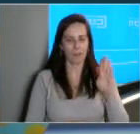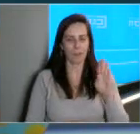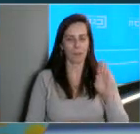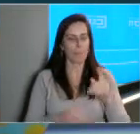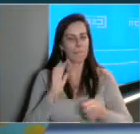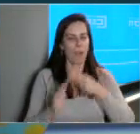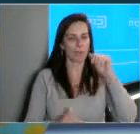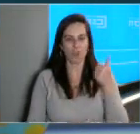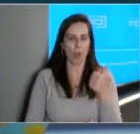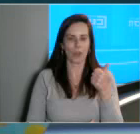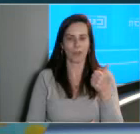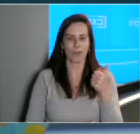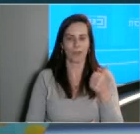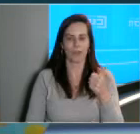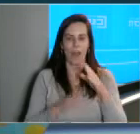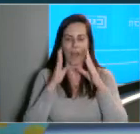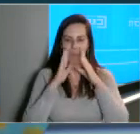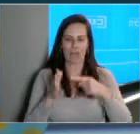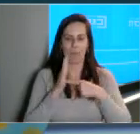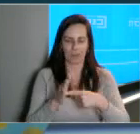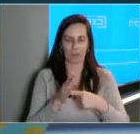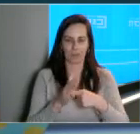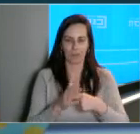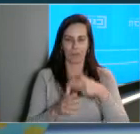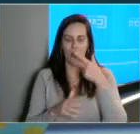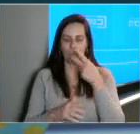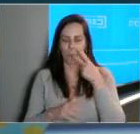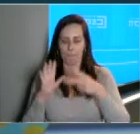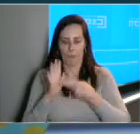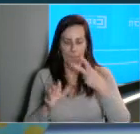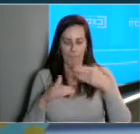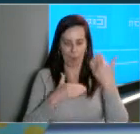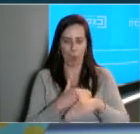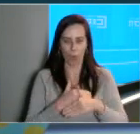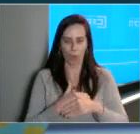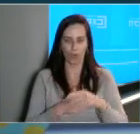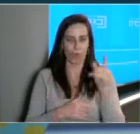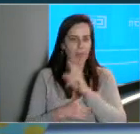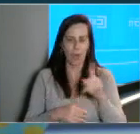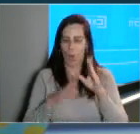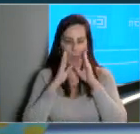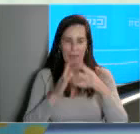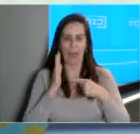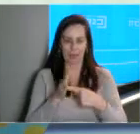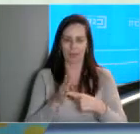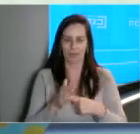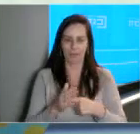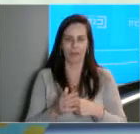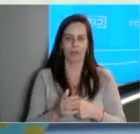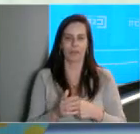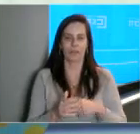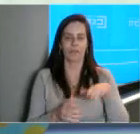בוחר בפעם הראשונה להאמין למדגם. בשתי מערכות הבחירות האחרונות הוא לא האמין להם,